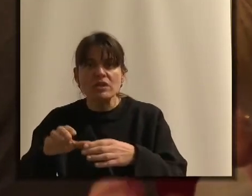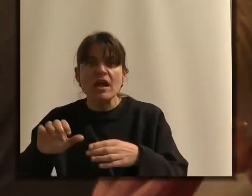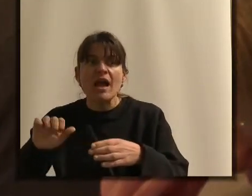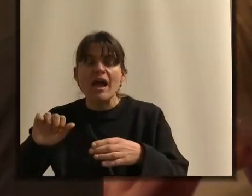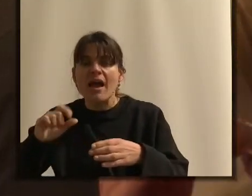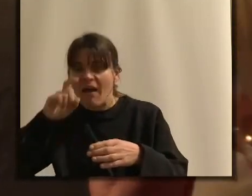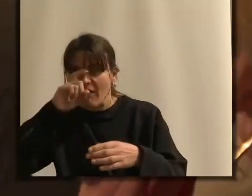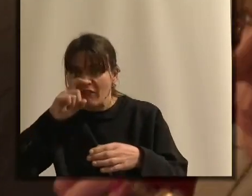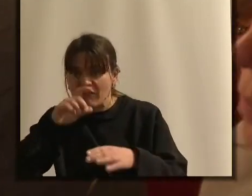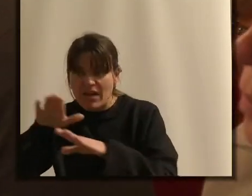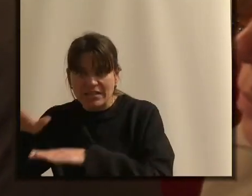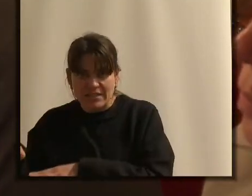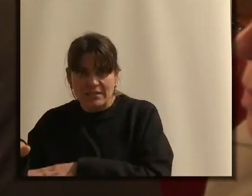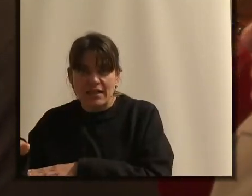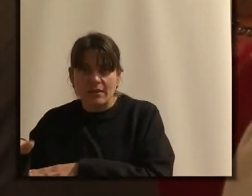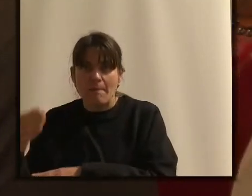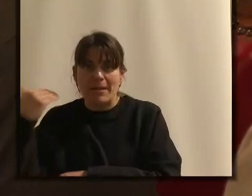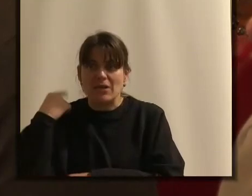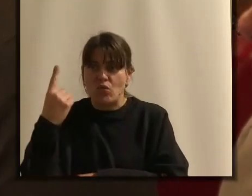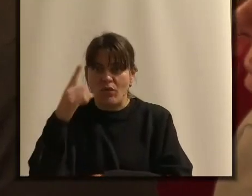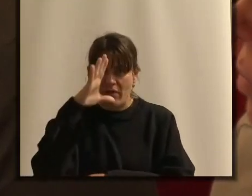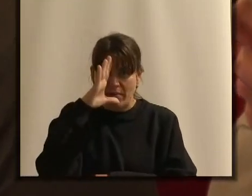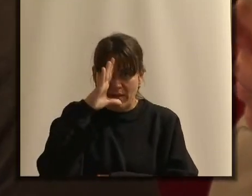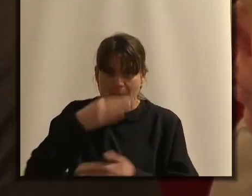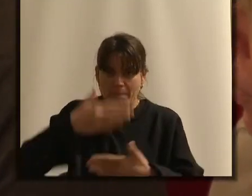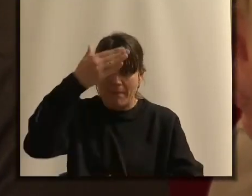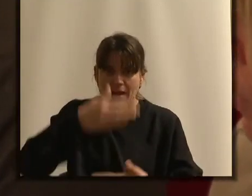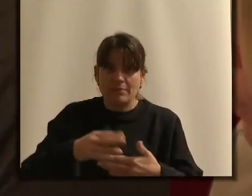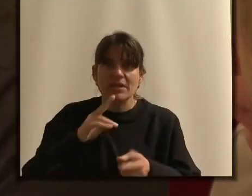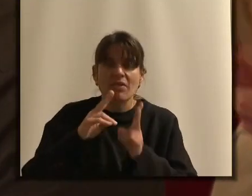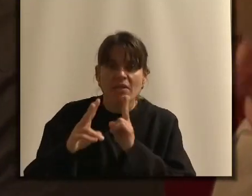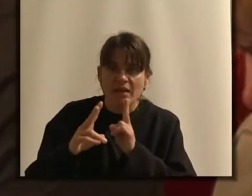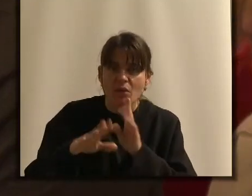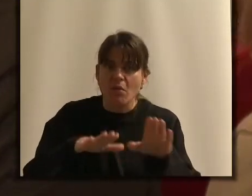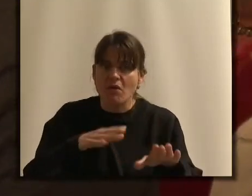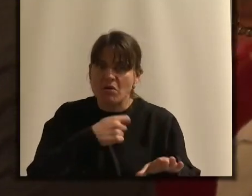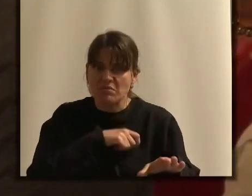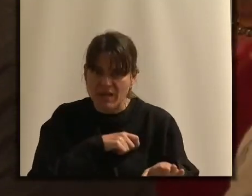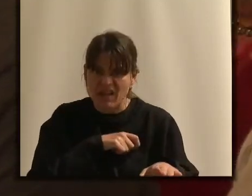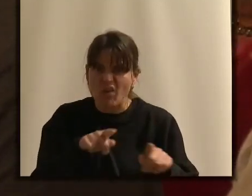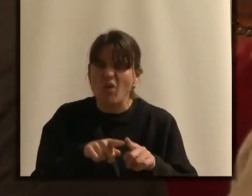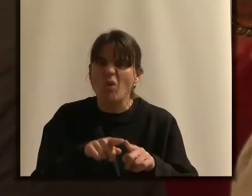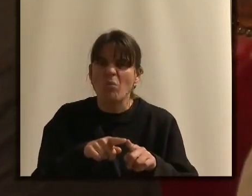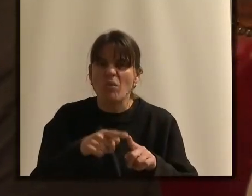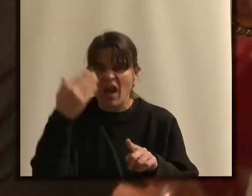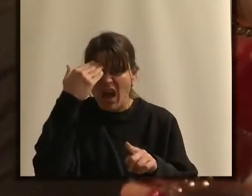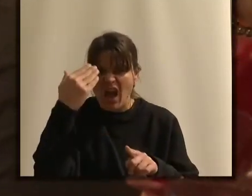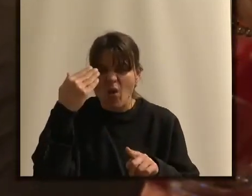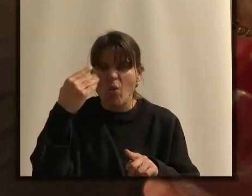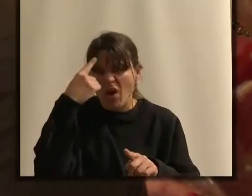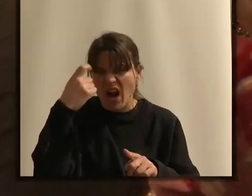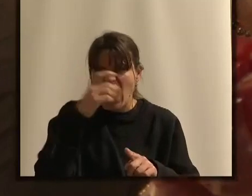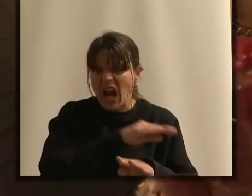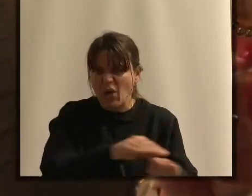el passat 1 de febrer, on la premsa obria el titular amb Vich vuelve a ser d'Espanya, per exemple. Que serveixi de record que totes aquestes persones que